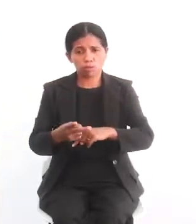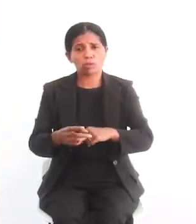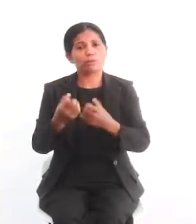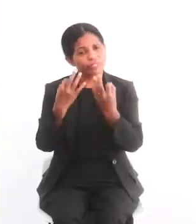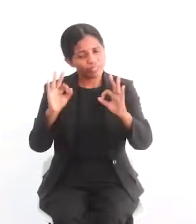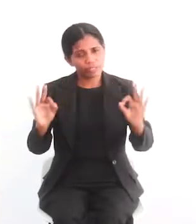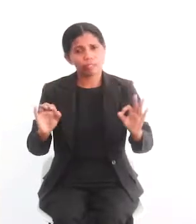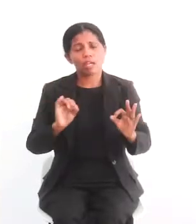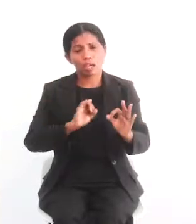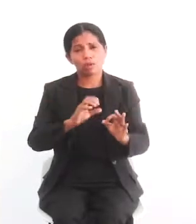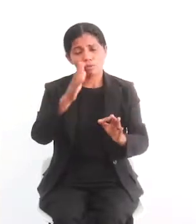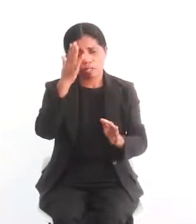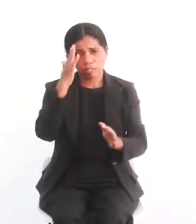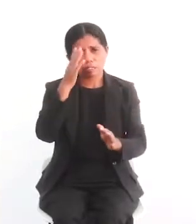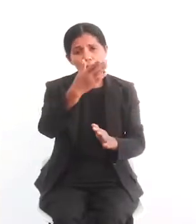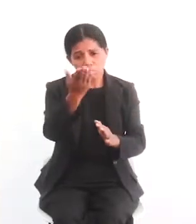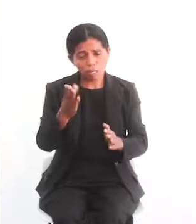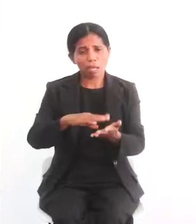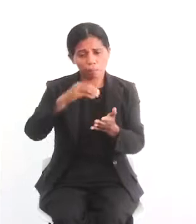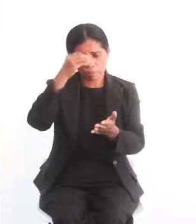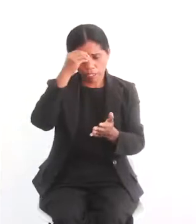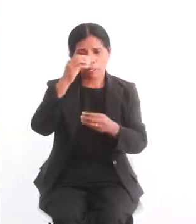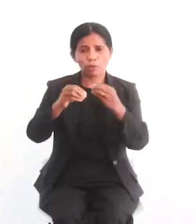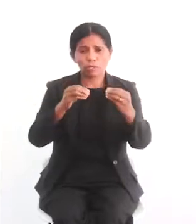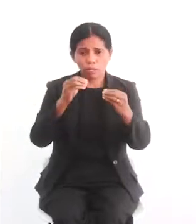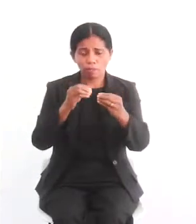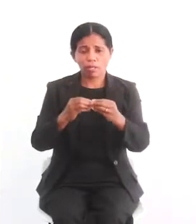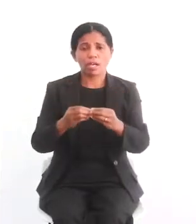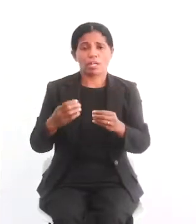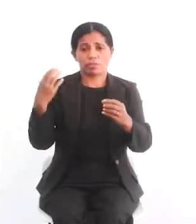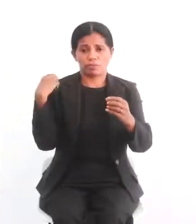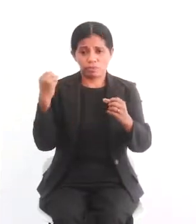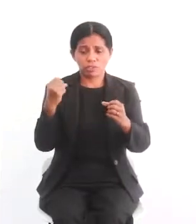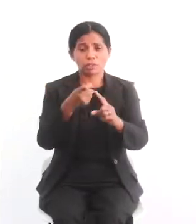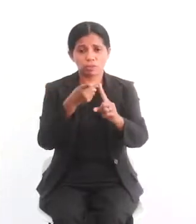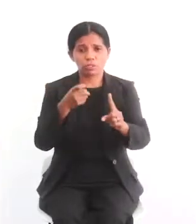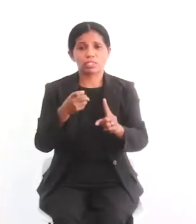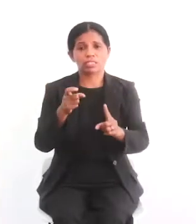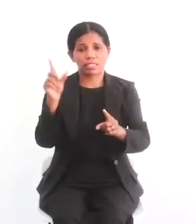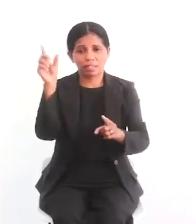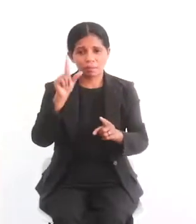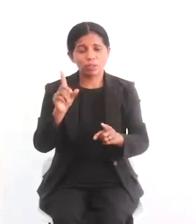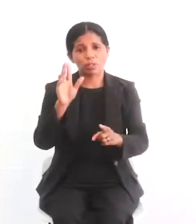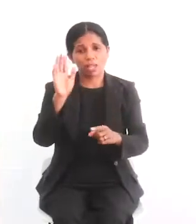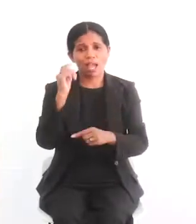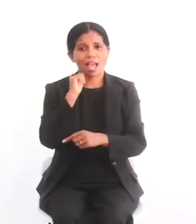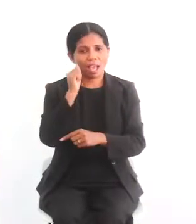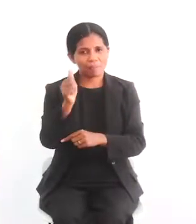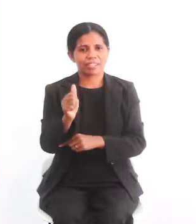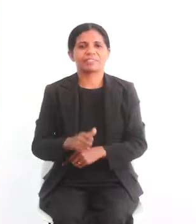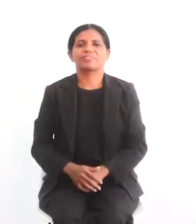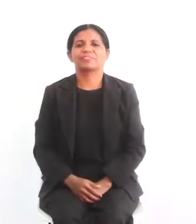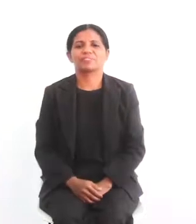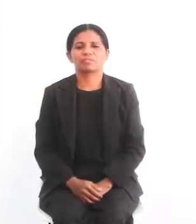kali sira bele aprende buat ruma kona ba forza husi geometria tolune I ate abang Koko hala